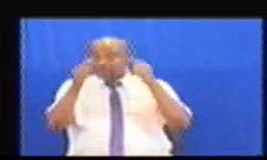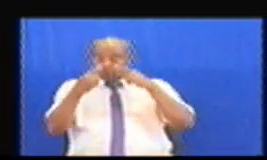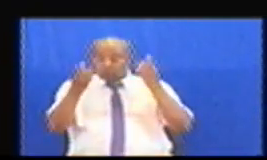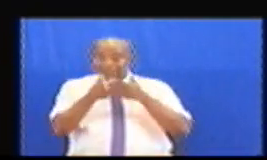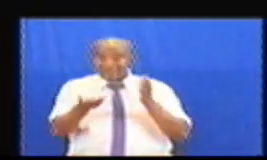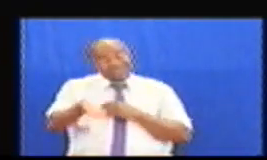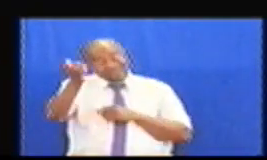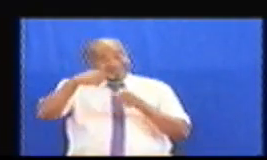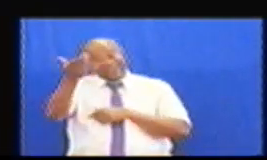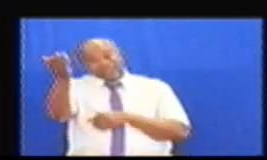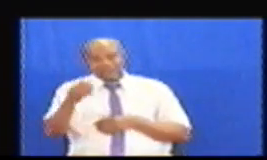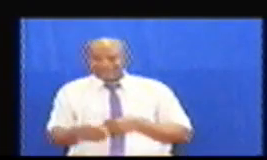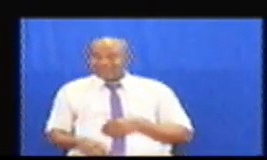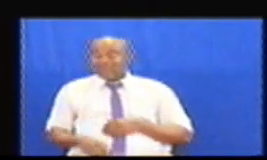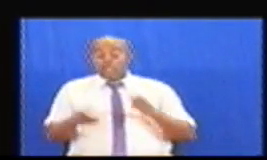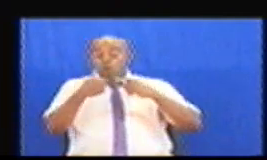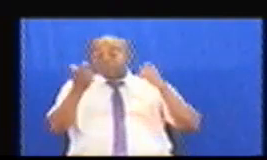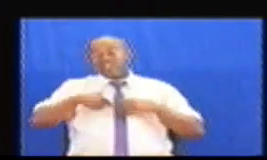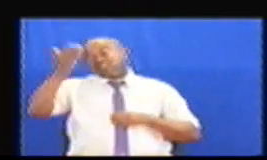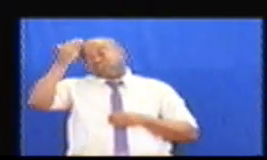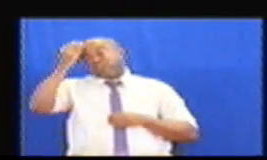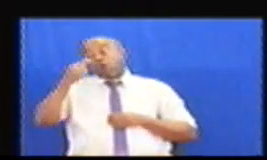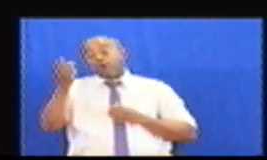Endelea Mheshimiwa. Mheshimiwa Spika,